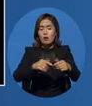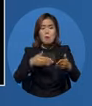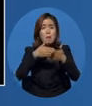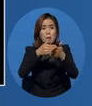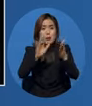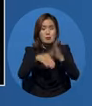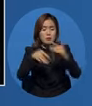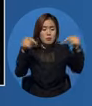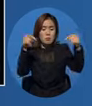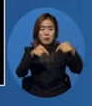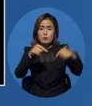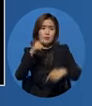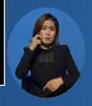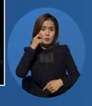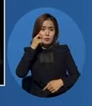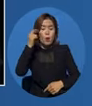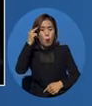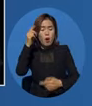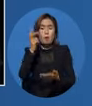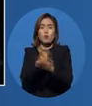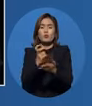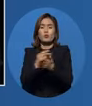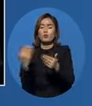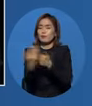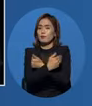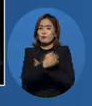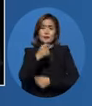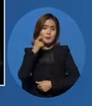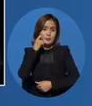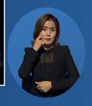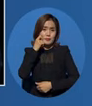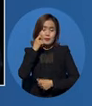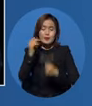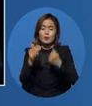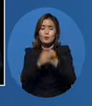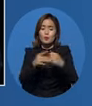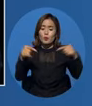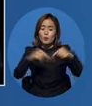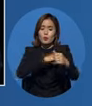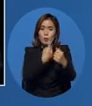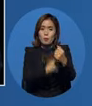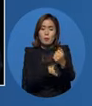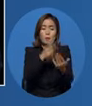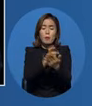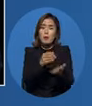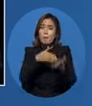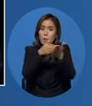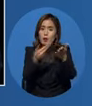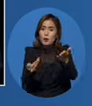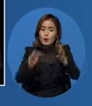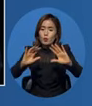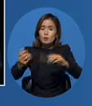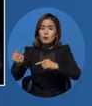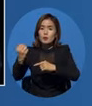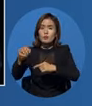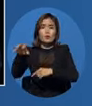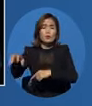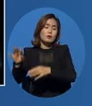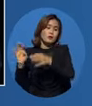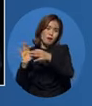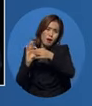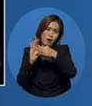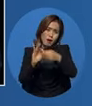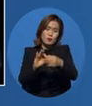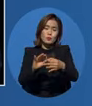교섭을 할 수가 없어 법적으로 고장이 안 되어 있습니다 그래서 교섭권을 포장하기 위해서 법안을 제출하는 데 국민의 힘 쪽에서